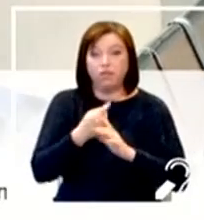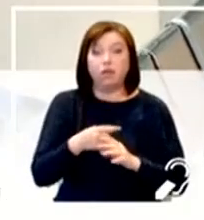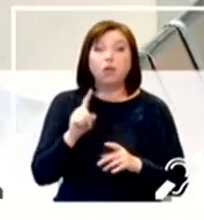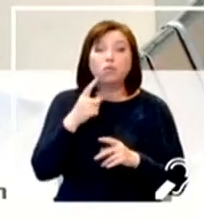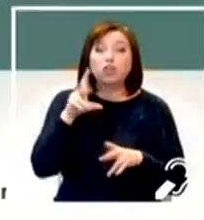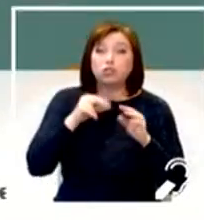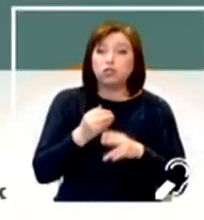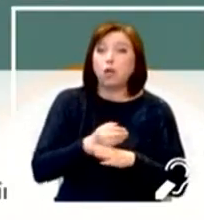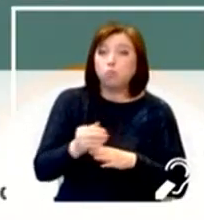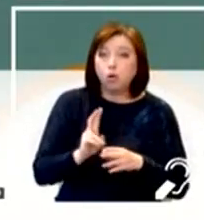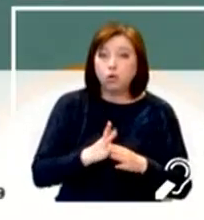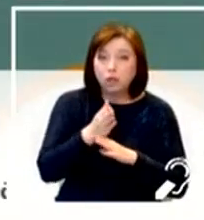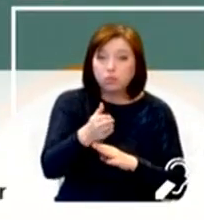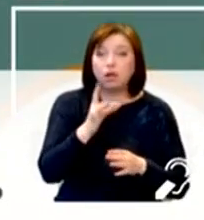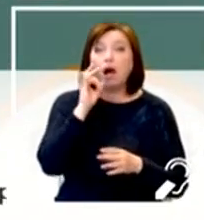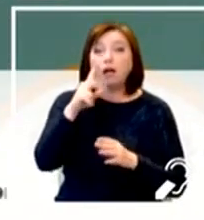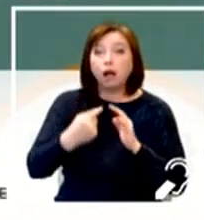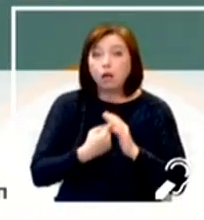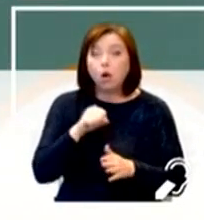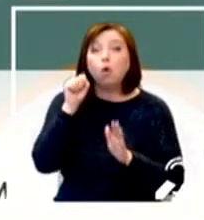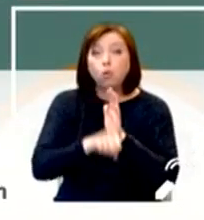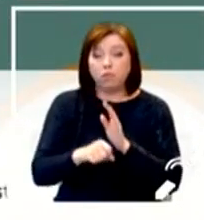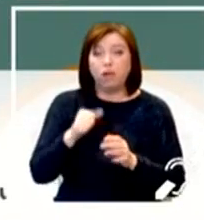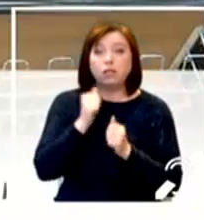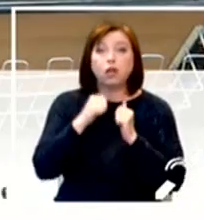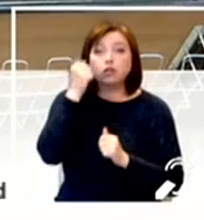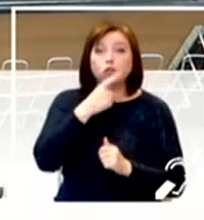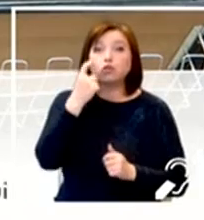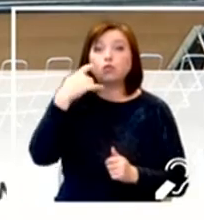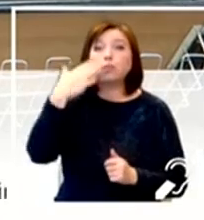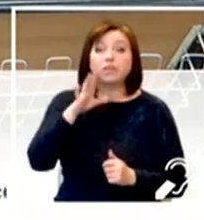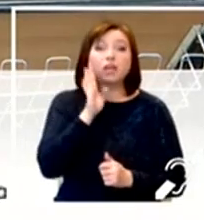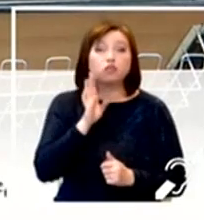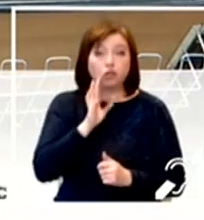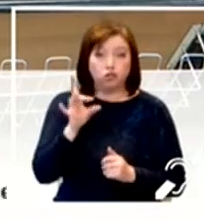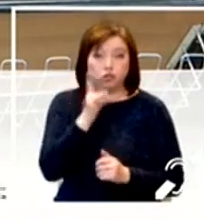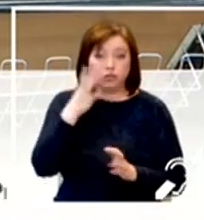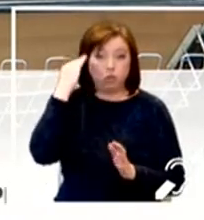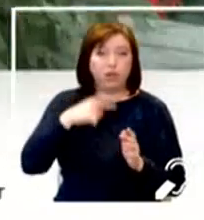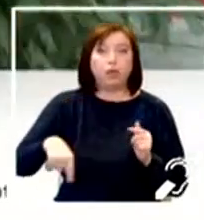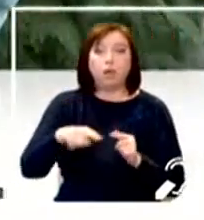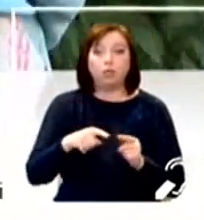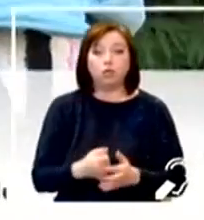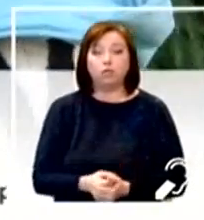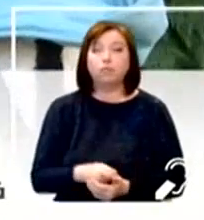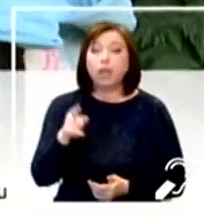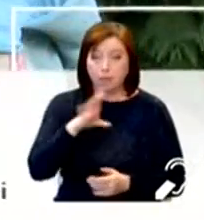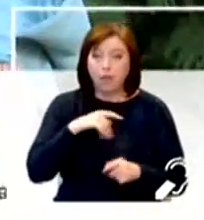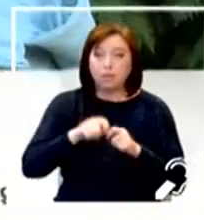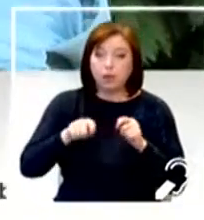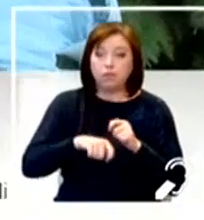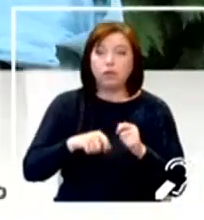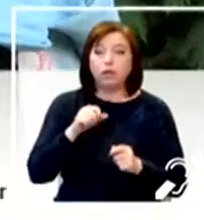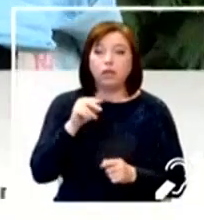adresării tardive la medic, cancerul cervical ucide anual cel puțin 150 de femei din Republica Moldova. Ați trecut vreodată testul